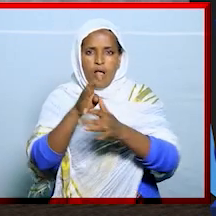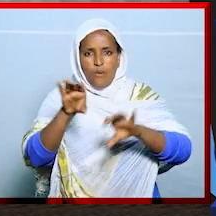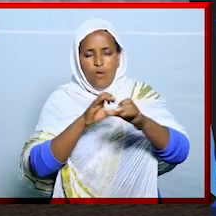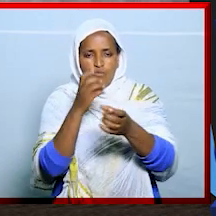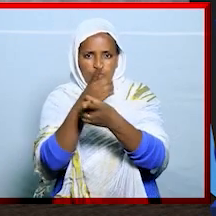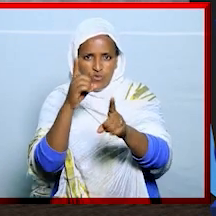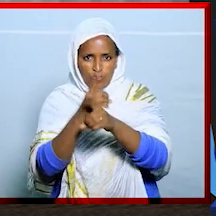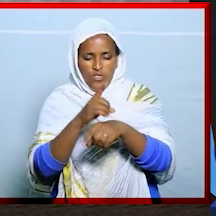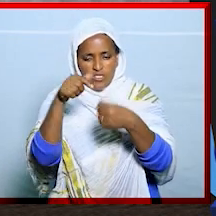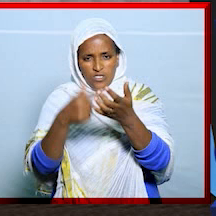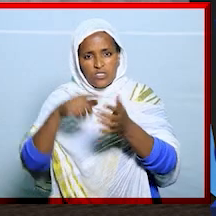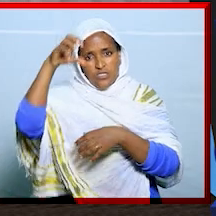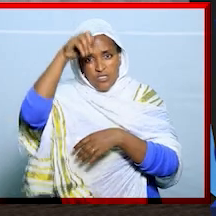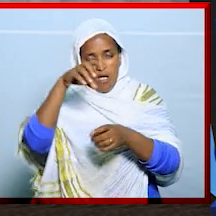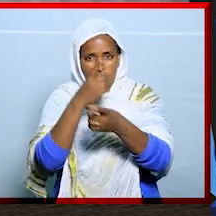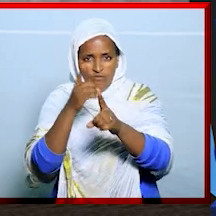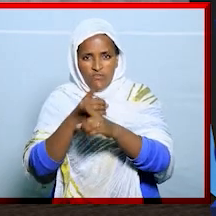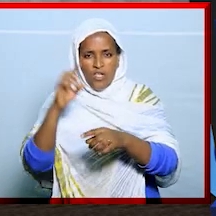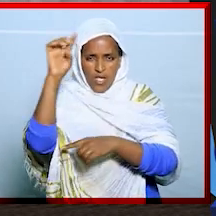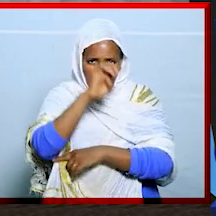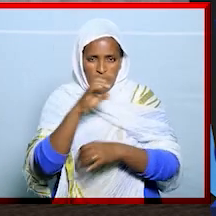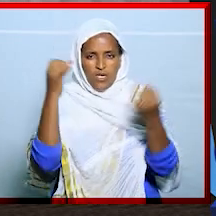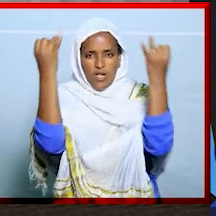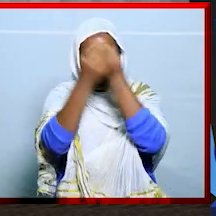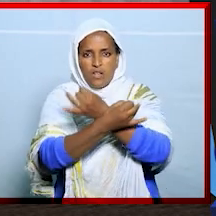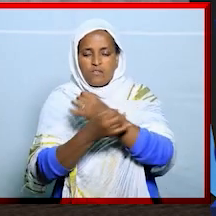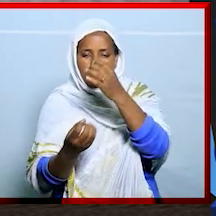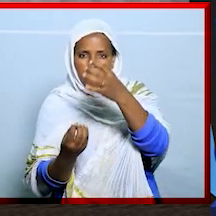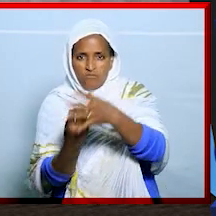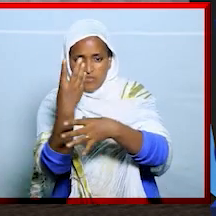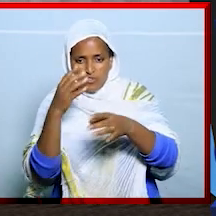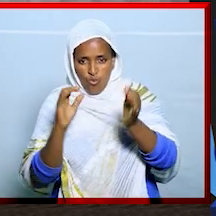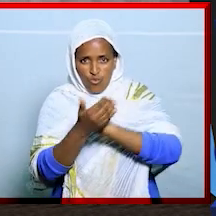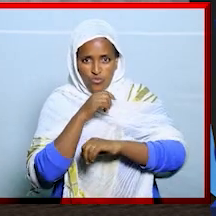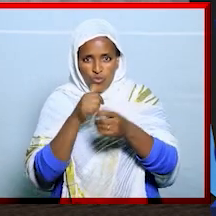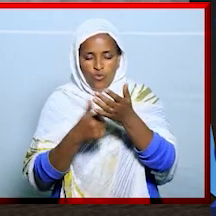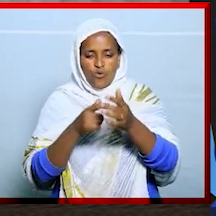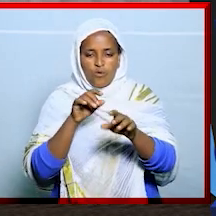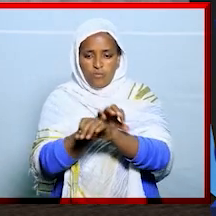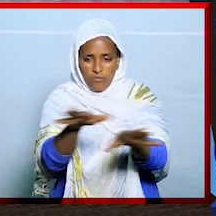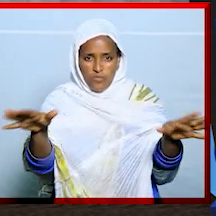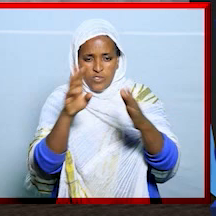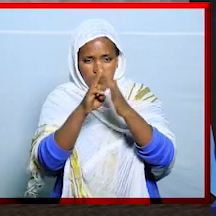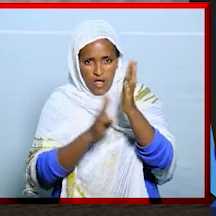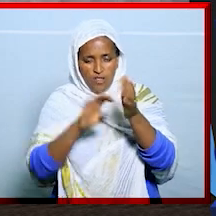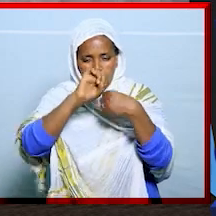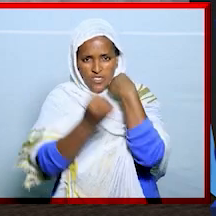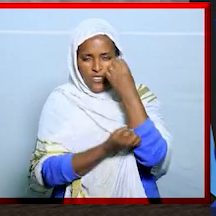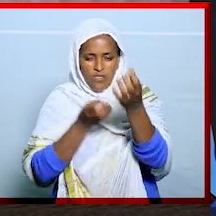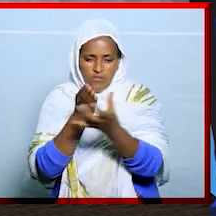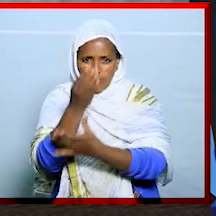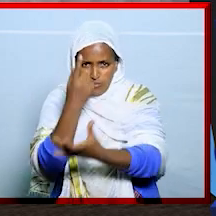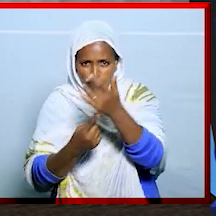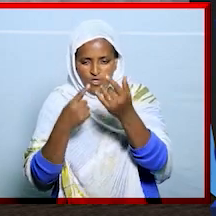ፀሐይን መጋቢ አድርጎ ፈጥሯታል። ስለዚህ ፀሐይ የተፈጠረችው ቀንና ሌሊትን የምትፈጥር ወይም እንድትፈጥር ሆኖ ሳይሆን በተዘረጋው ስርዓት